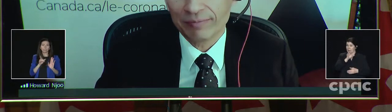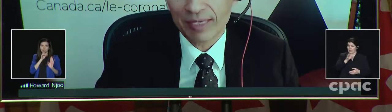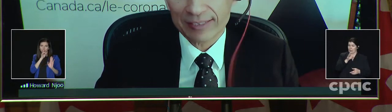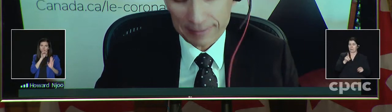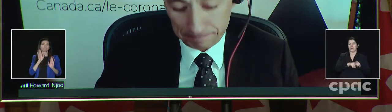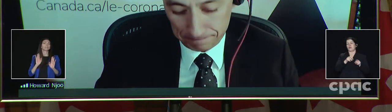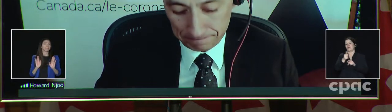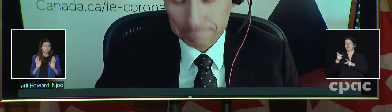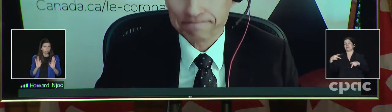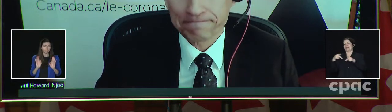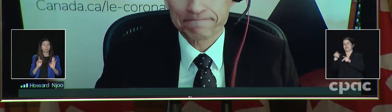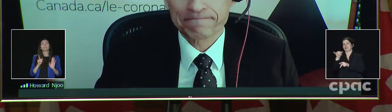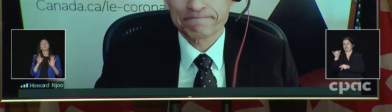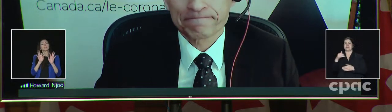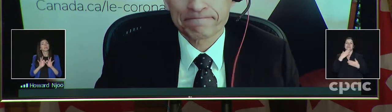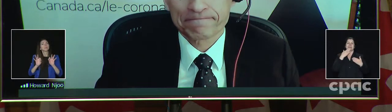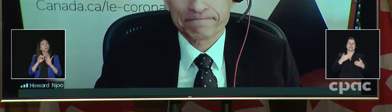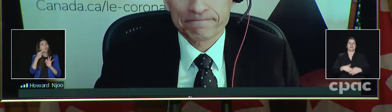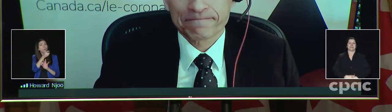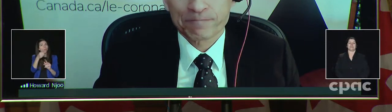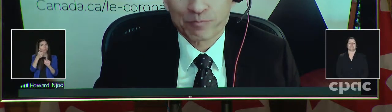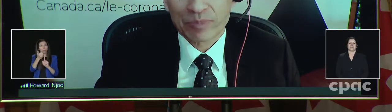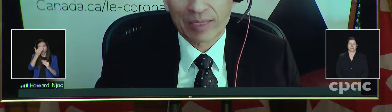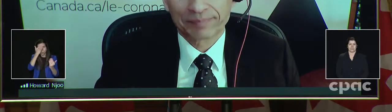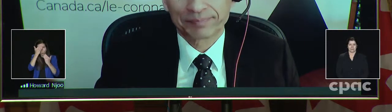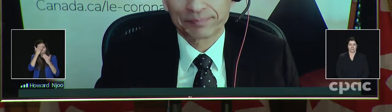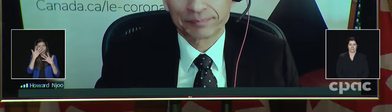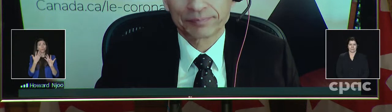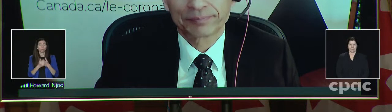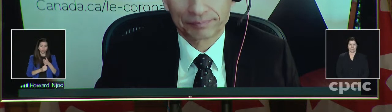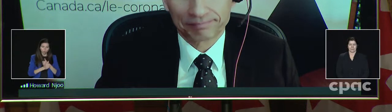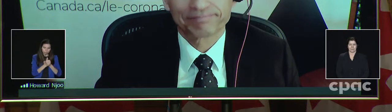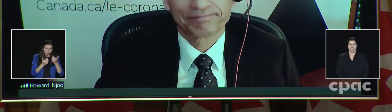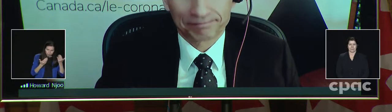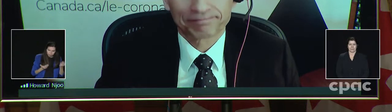l'étranger. Merci. Et à vous.